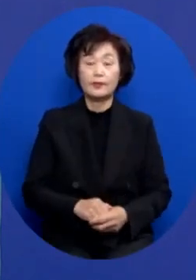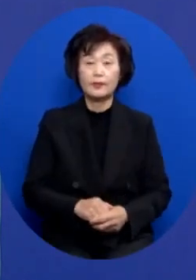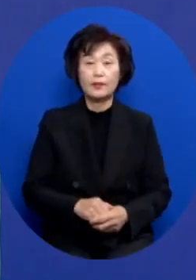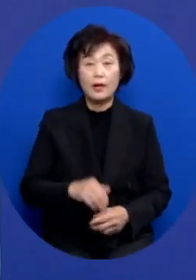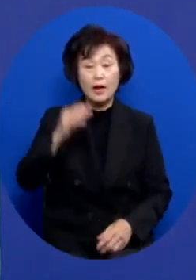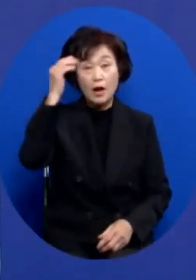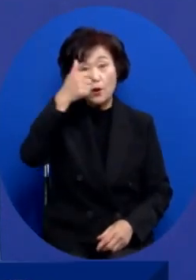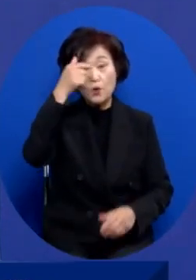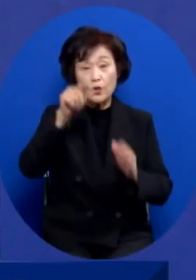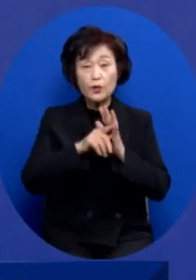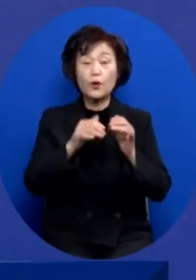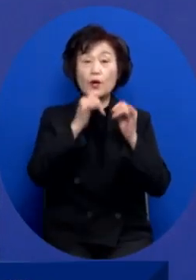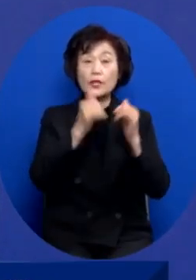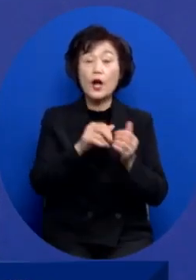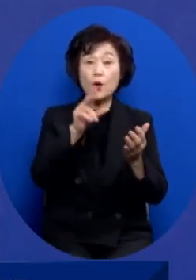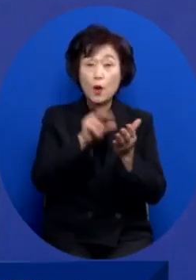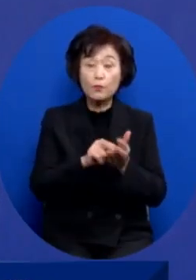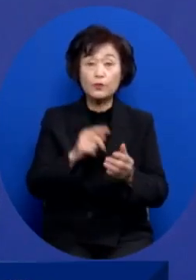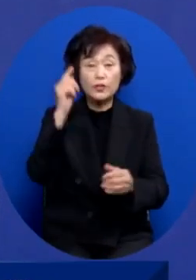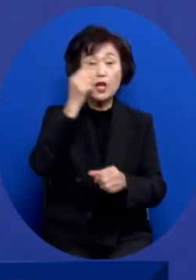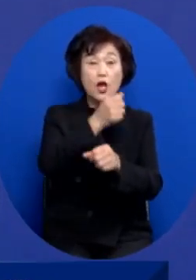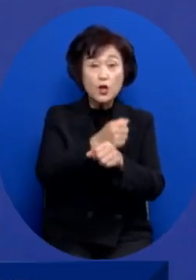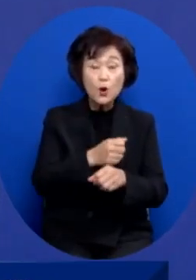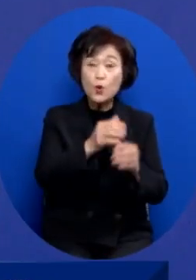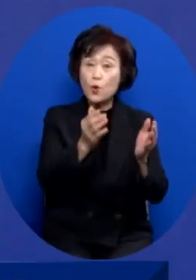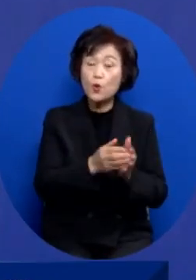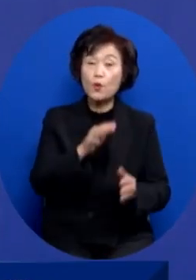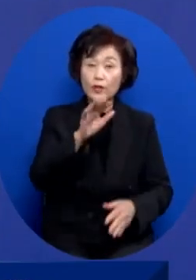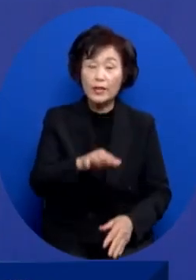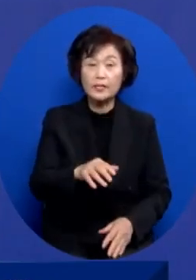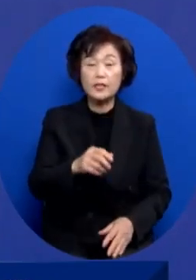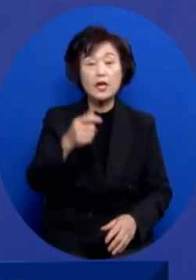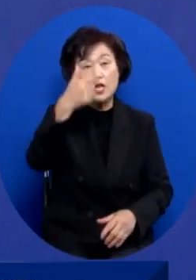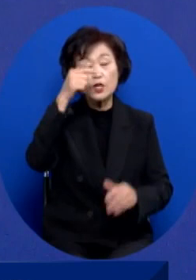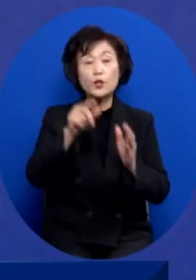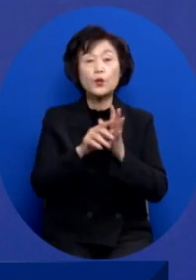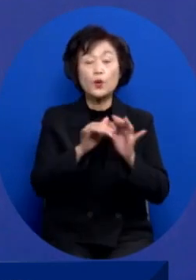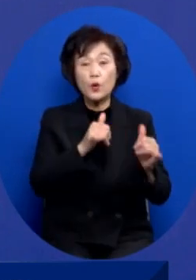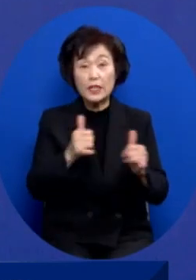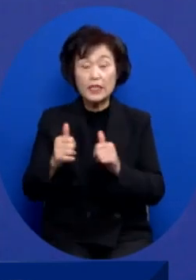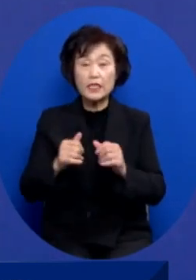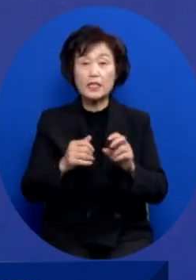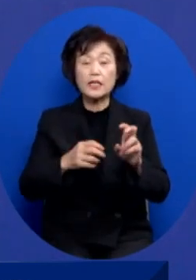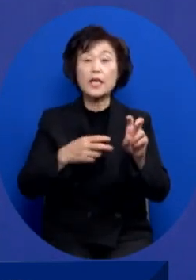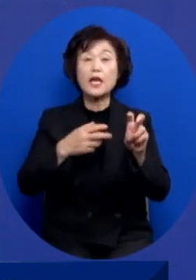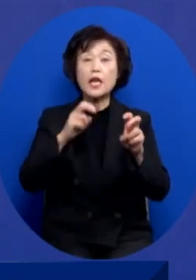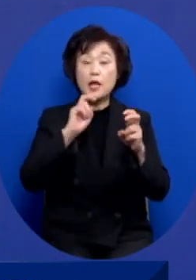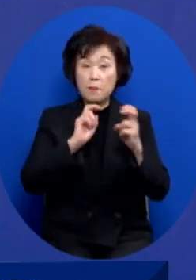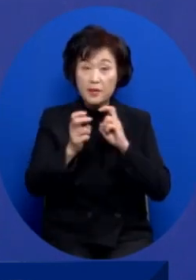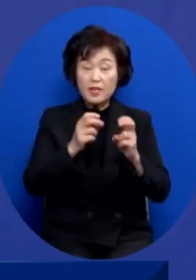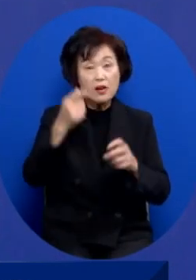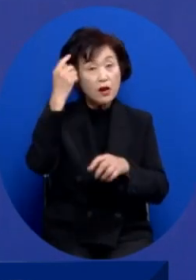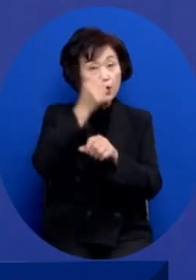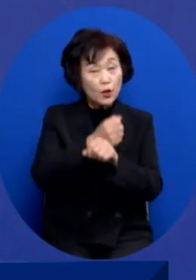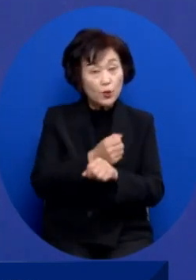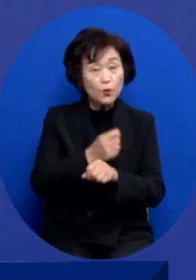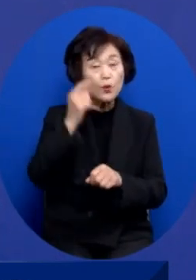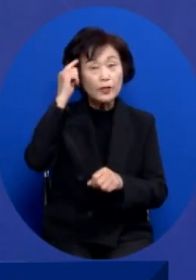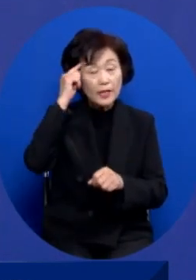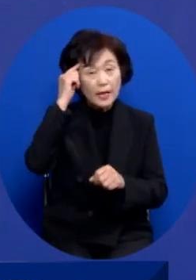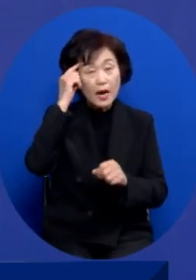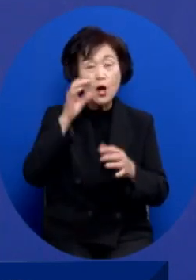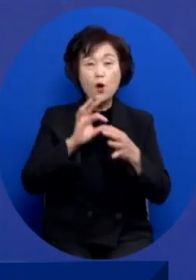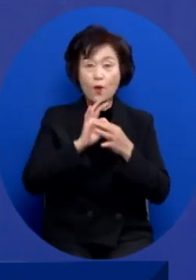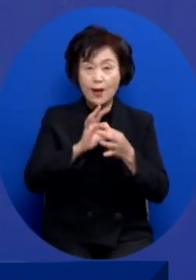한국기독교 사회문제 연구원이 기독교인들의 미디어 이용과 신앙에 관한 인식 조사를 실시한 결과 가장 많은